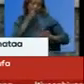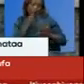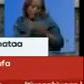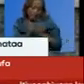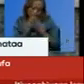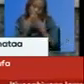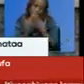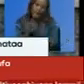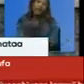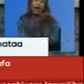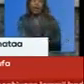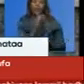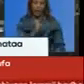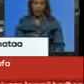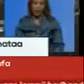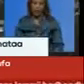ምስጋና አቀርባለሁ።